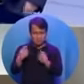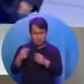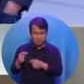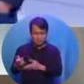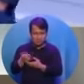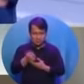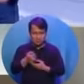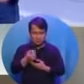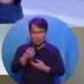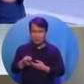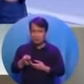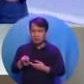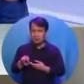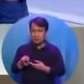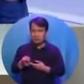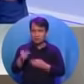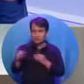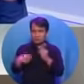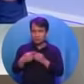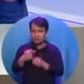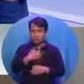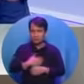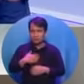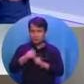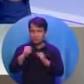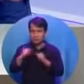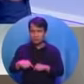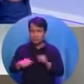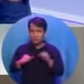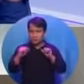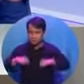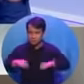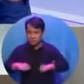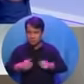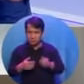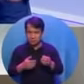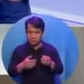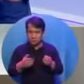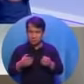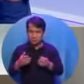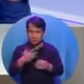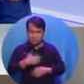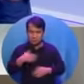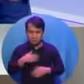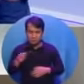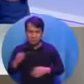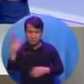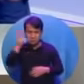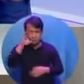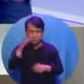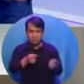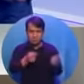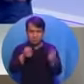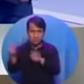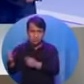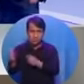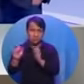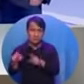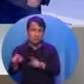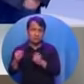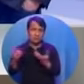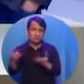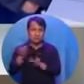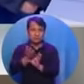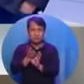Therefore, ito pong inyong paninda, sir, may nagre-reklamo na baka pwede, sir, itiklop nyo na ito at maghanap na lang kayo ng ibang lugar na mapaglagyan na wala